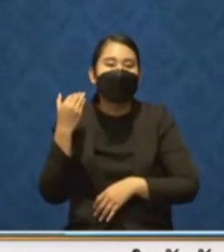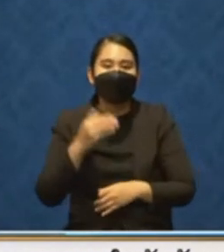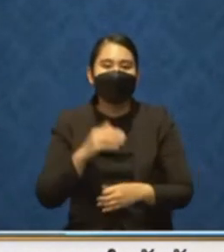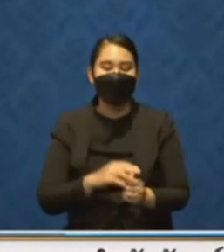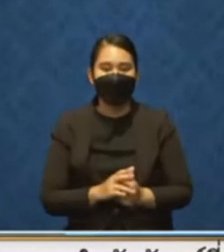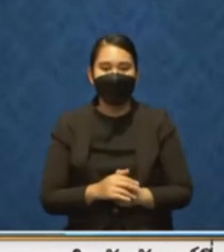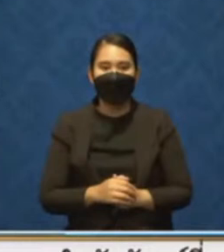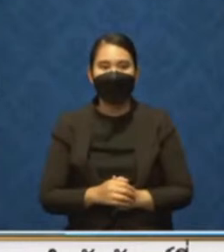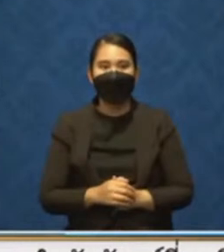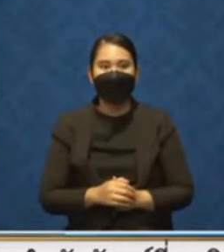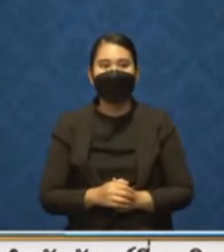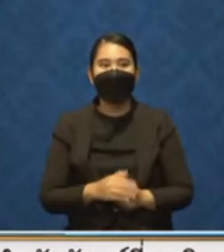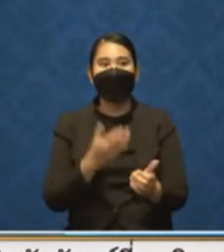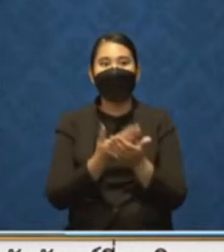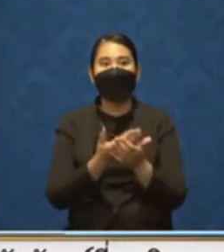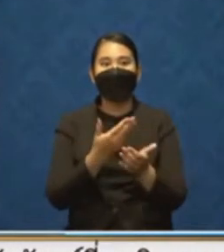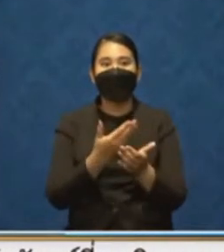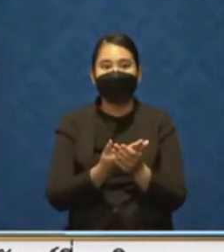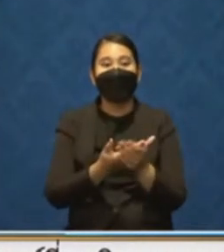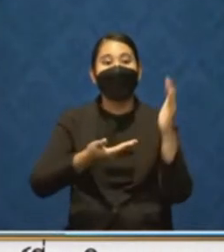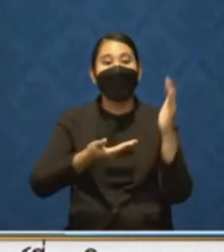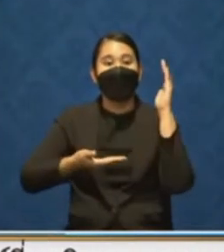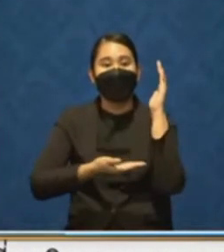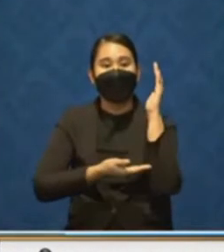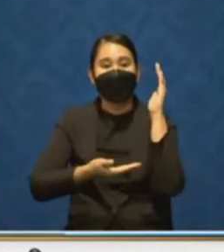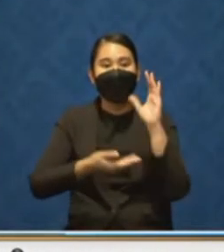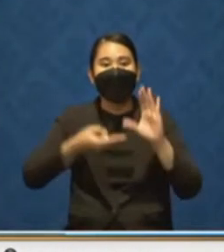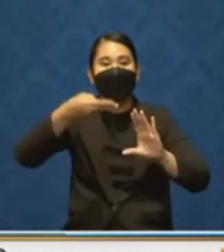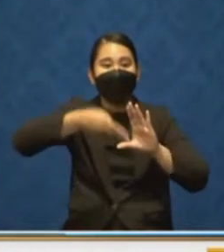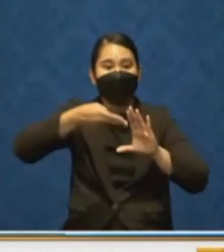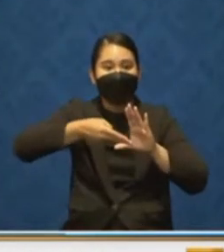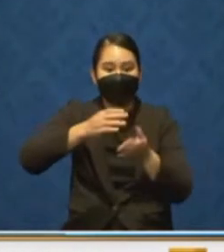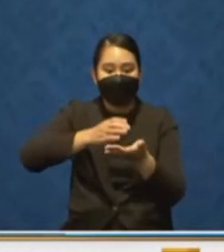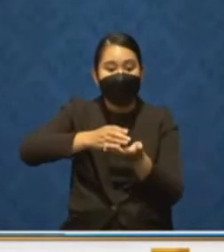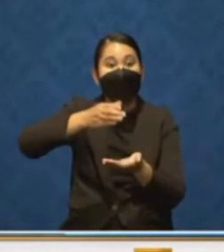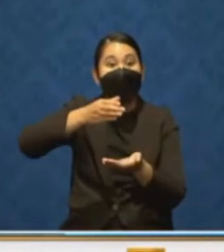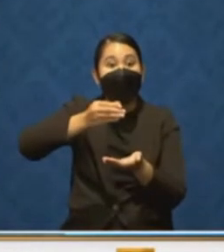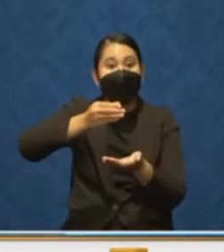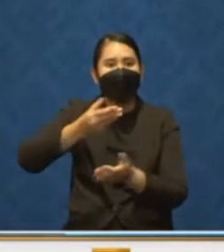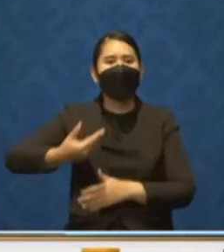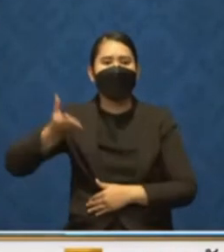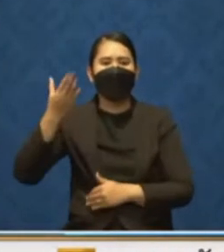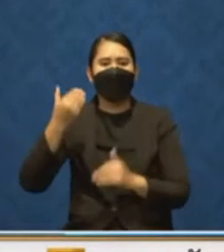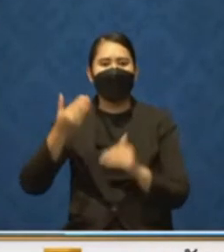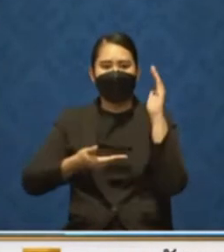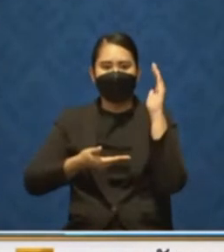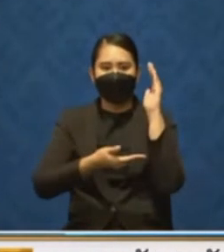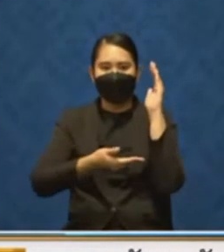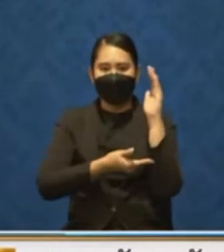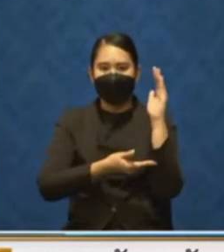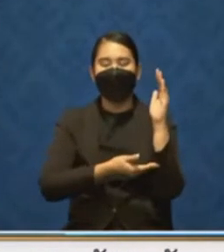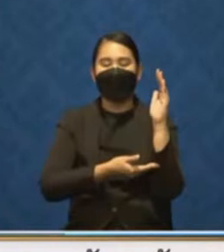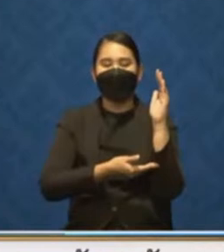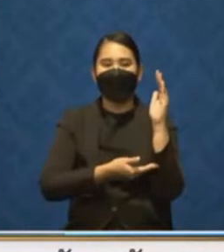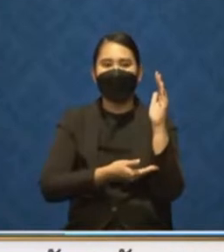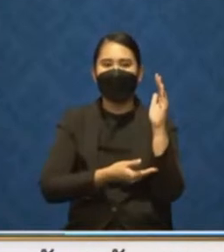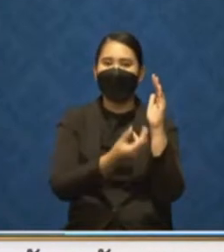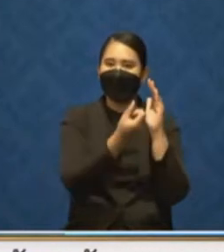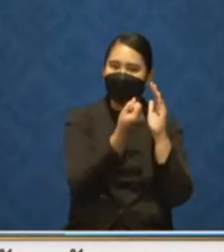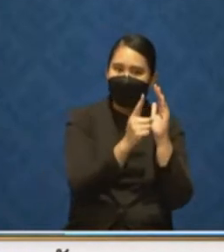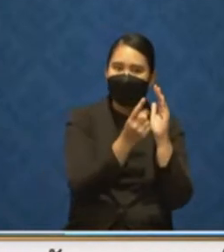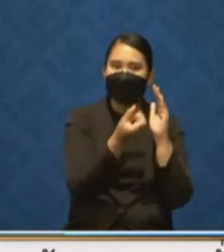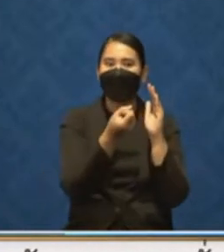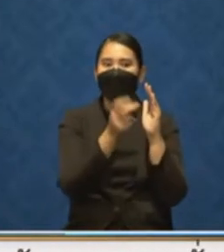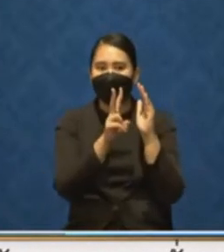ราคาน้ำมันปาล์มขวดก่อนหน้านี้ผลปาล์มโล 11 12บาทน้ำมันปาล์มขวดไป